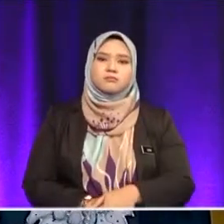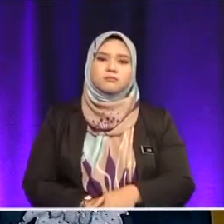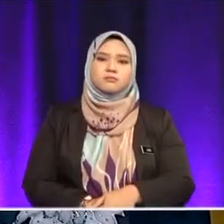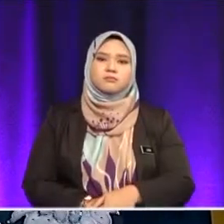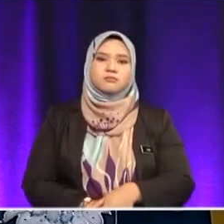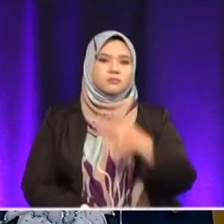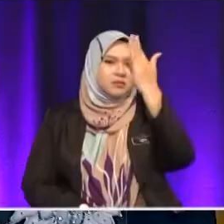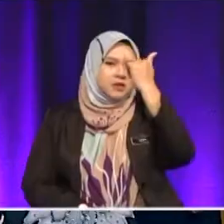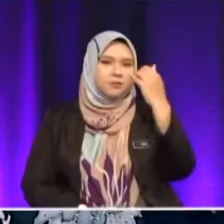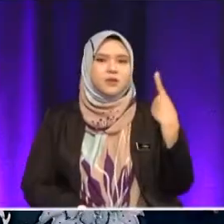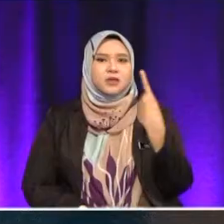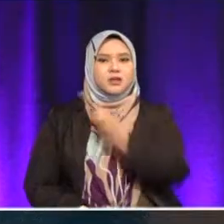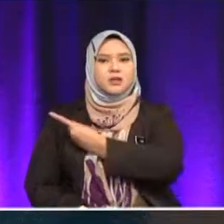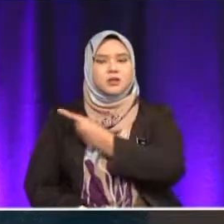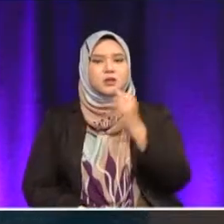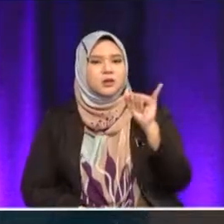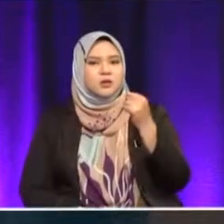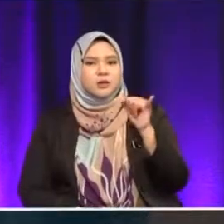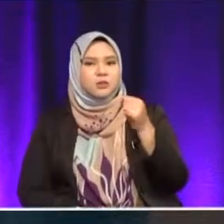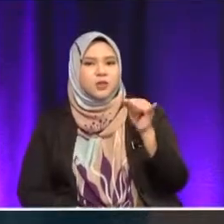kawan-kawan kita nih